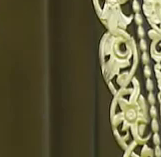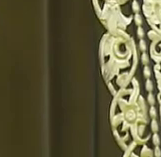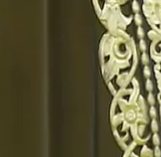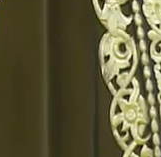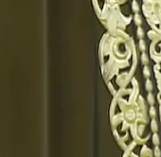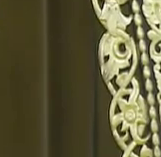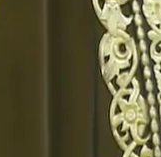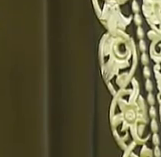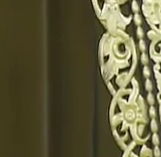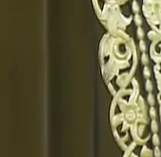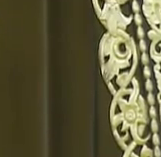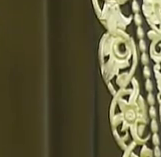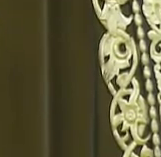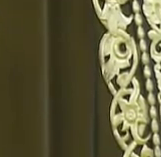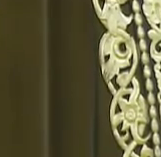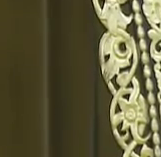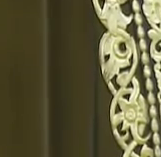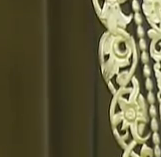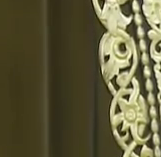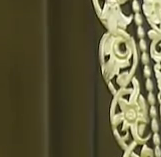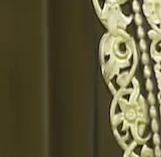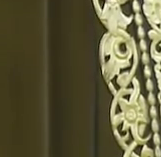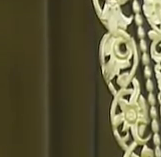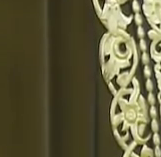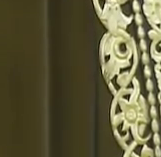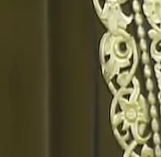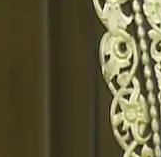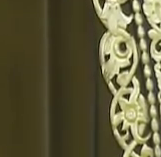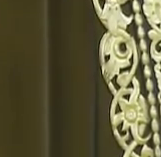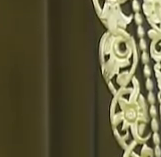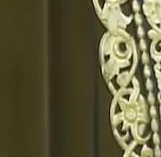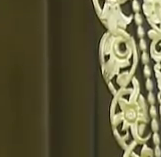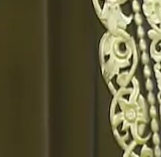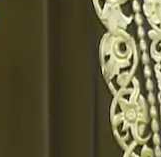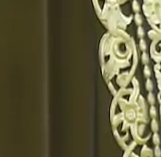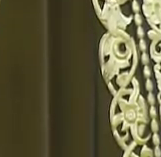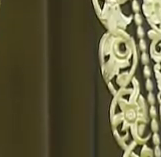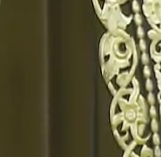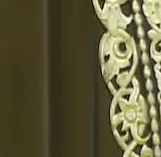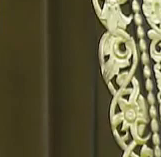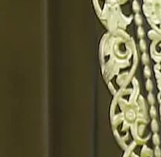Dengan ini beta akan menjalankan